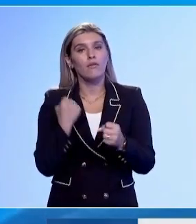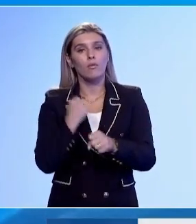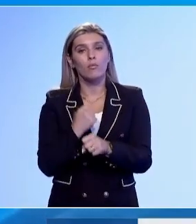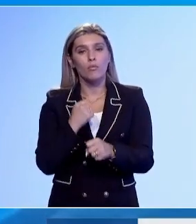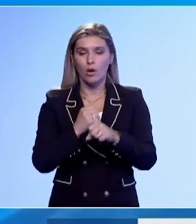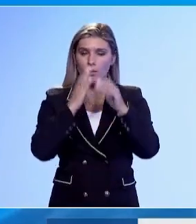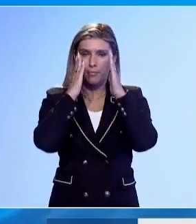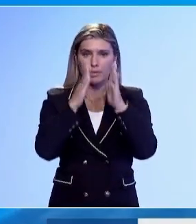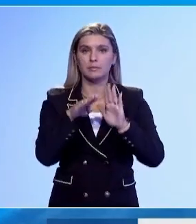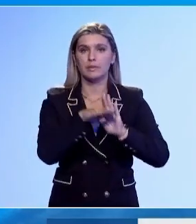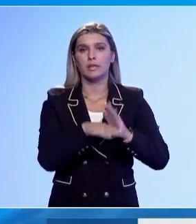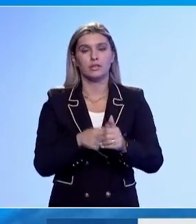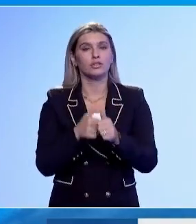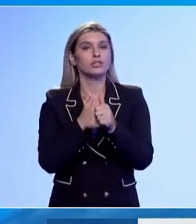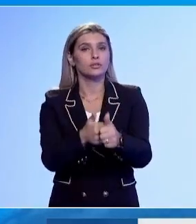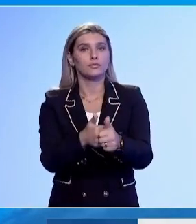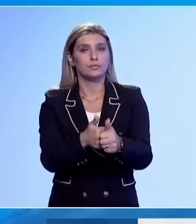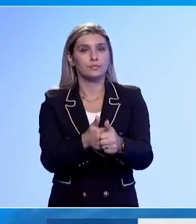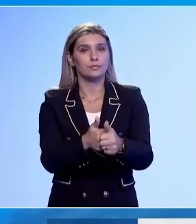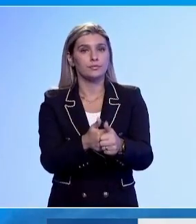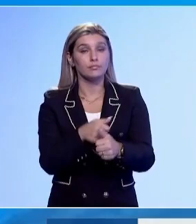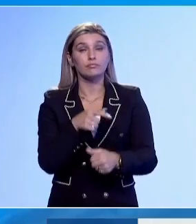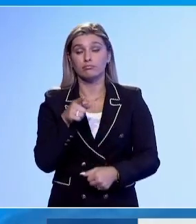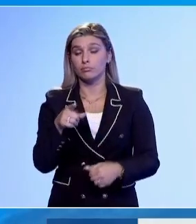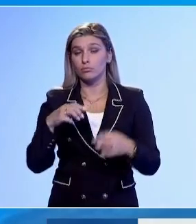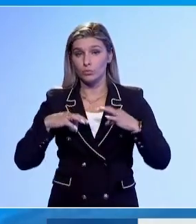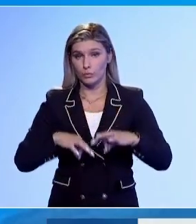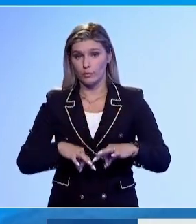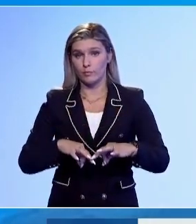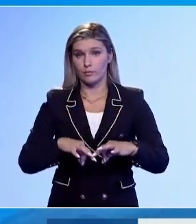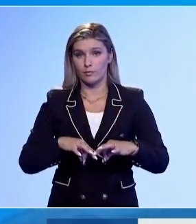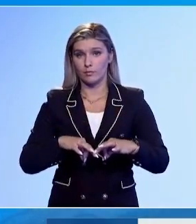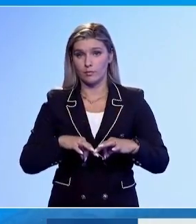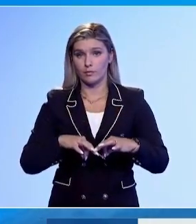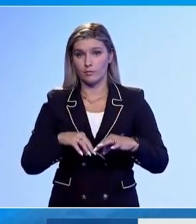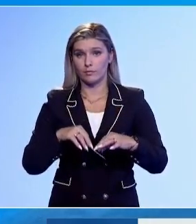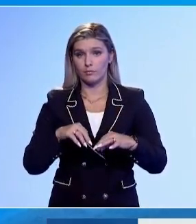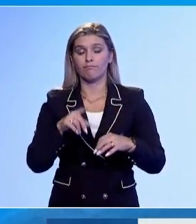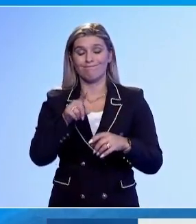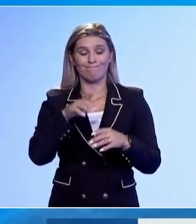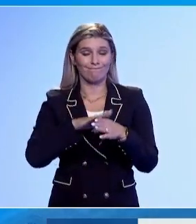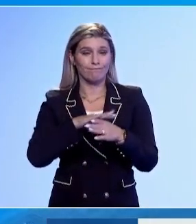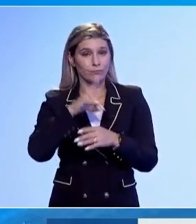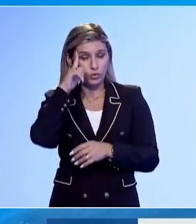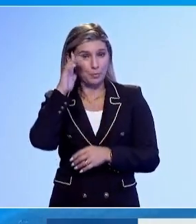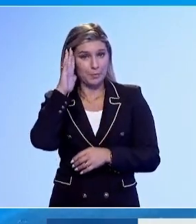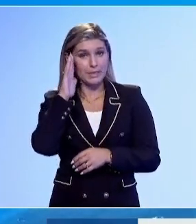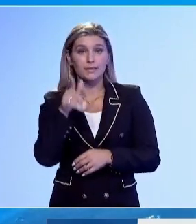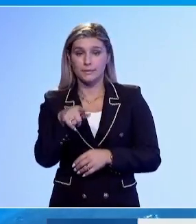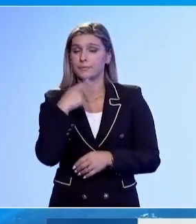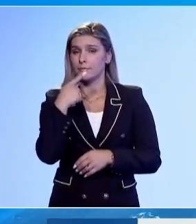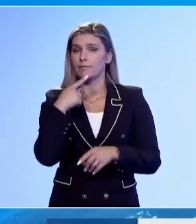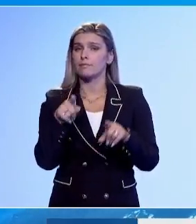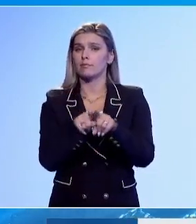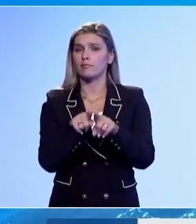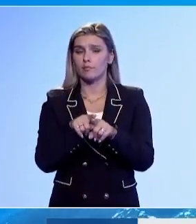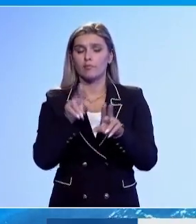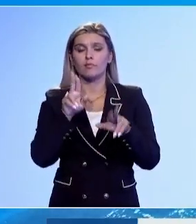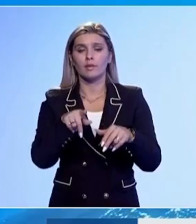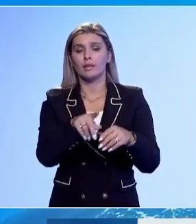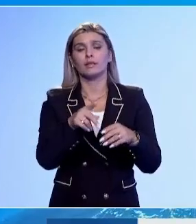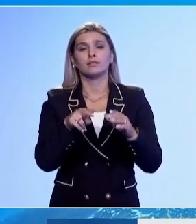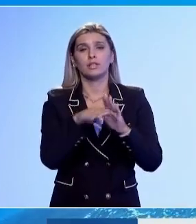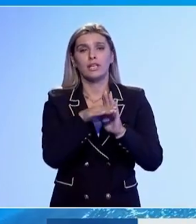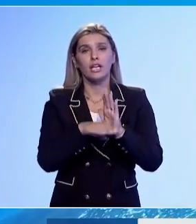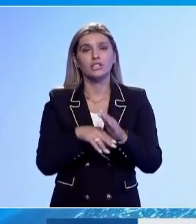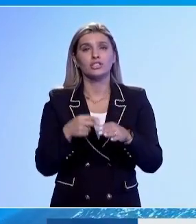e kushtetueshmëri. Kurti ka folur edhe për funksionimin e drejtësisë në vend, tha se ka shumë raste kur nga mosveprimi i sistemit të